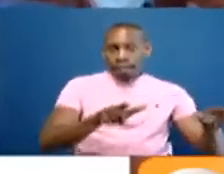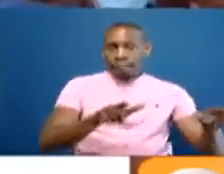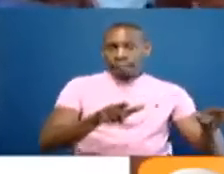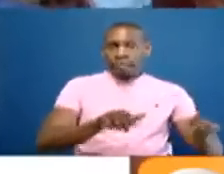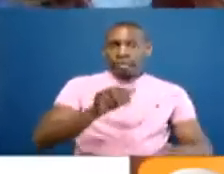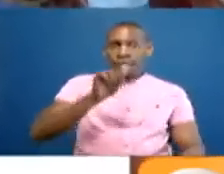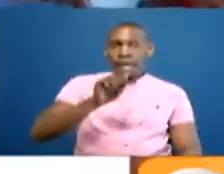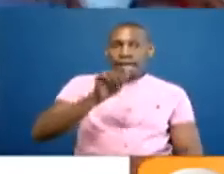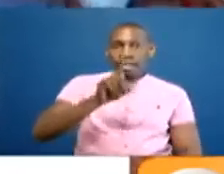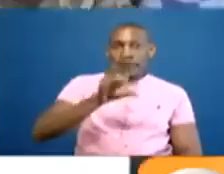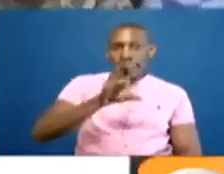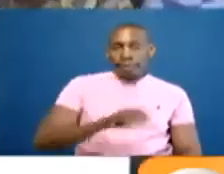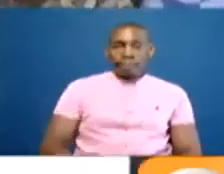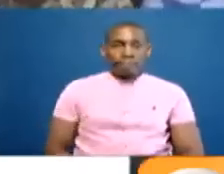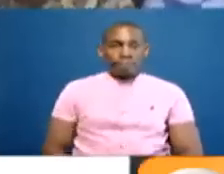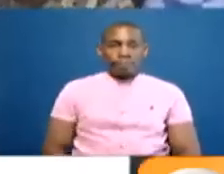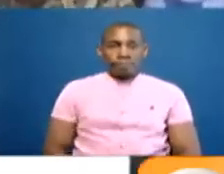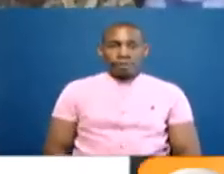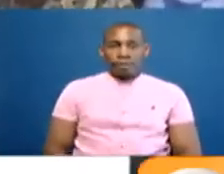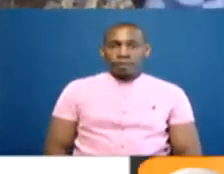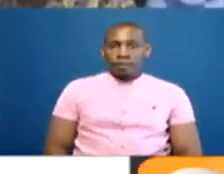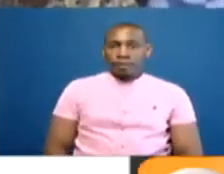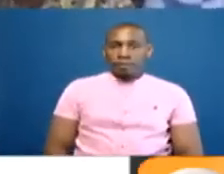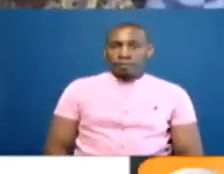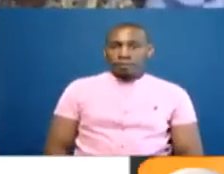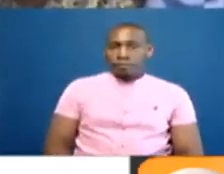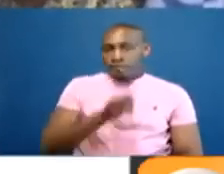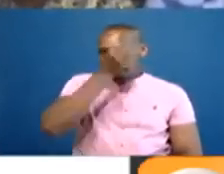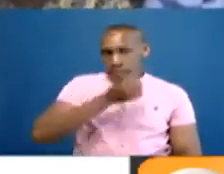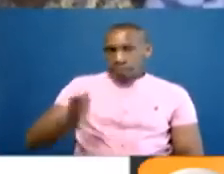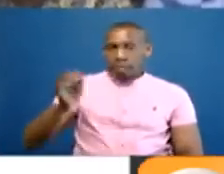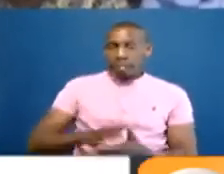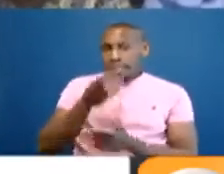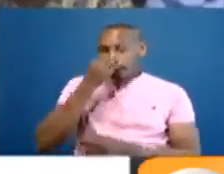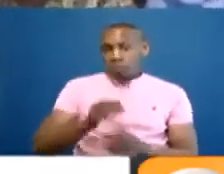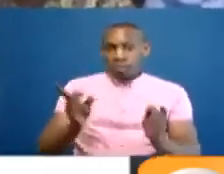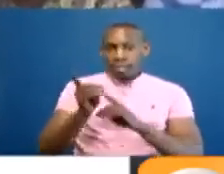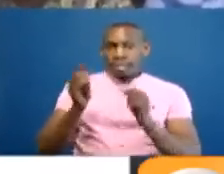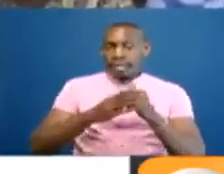ya ADC. Madharau ya Ruto tarehe 9